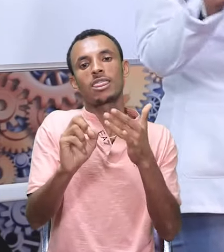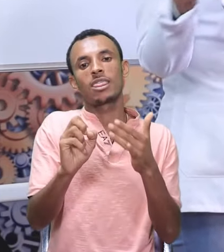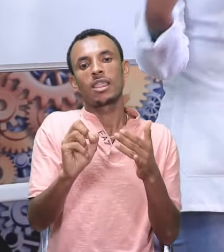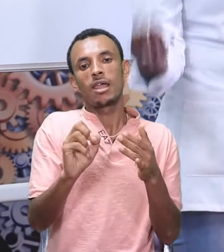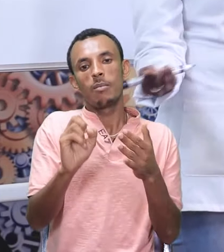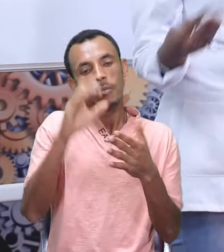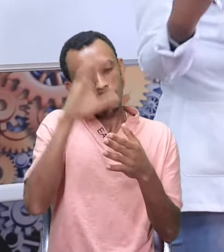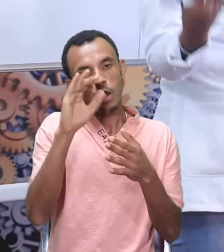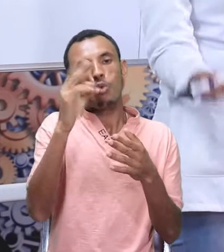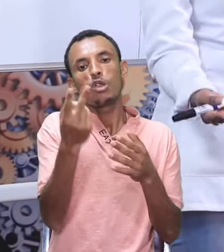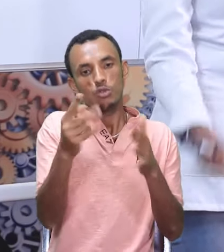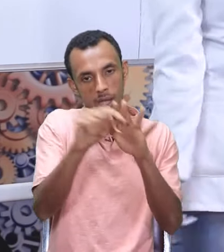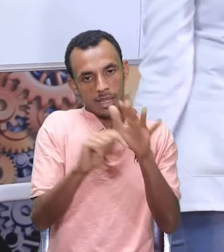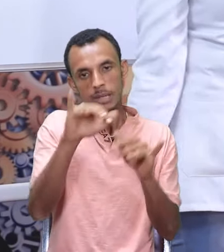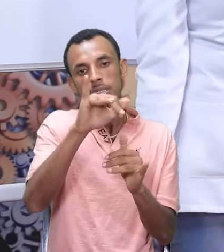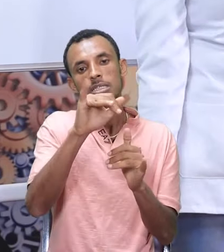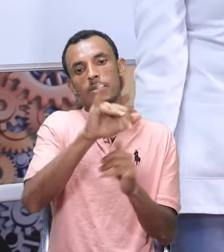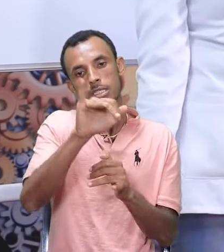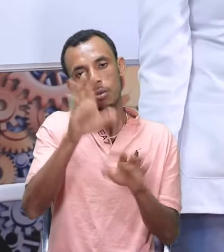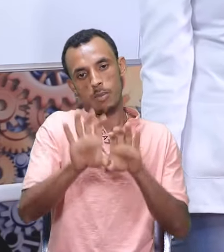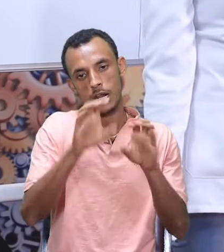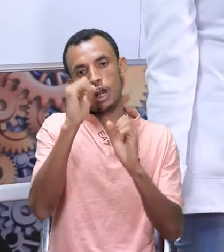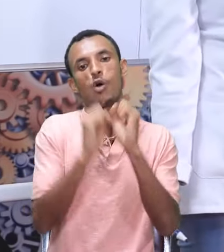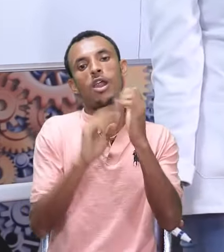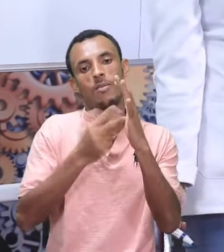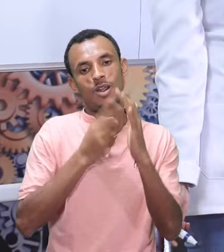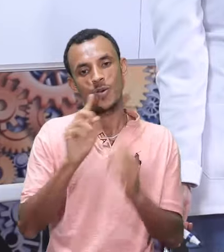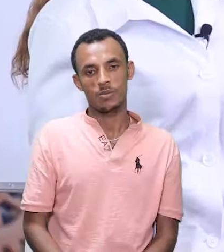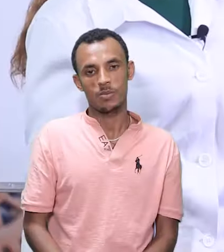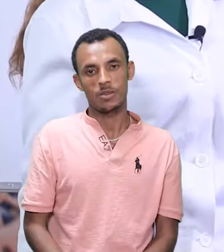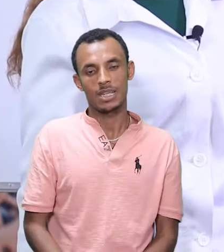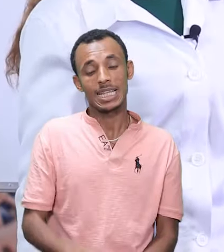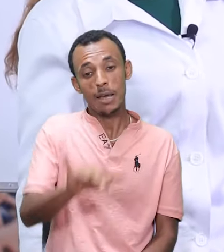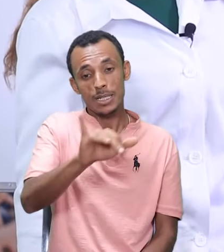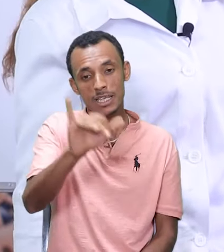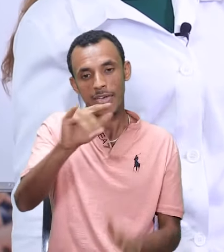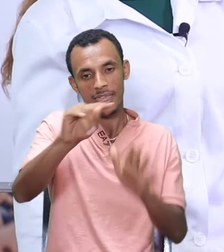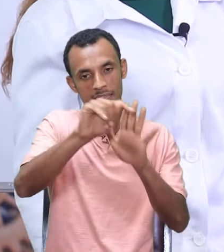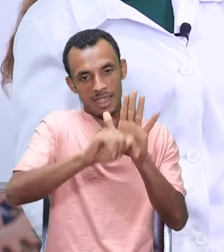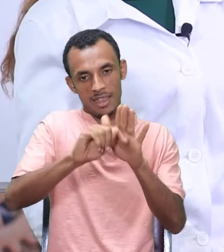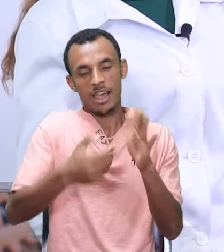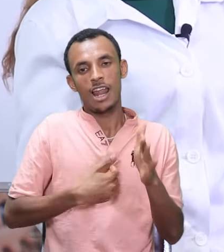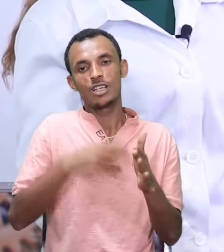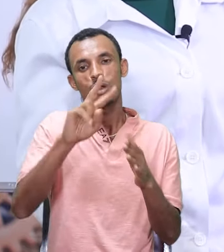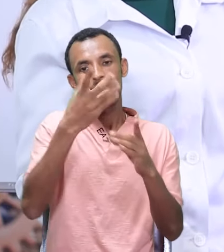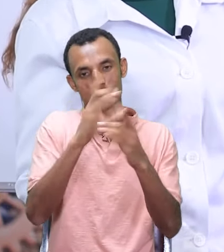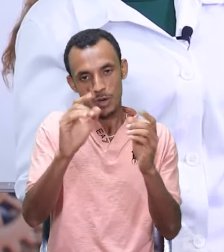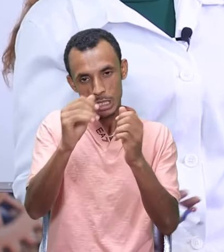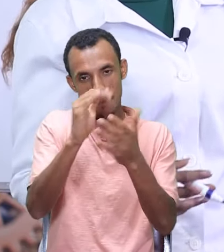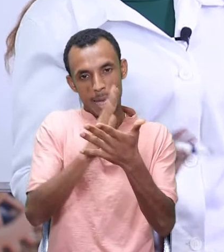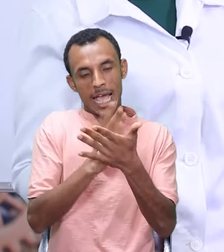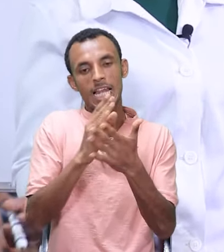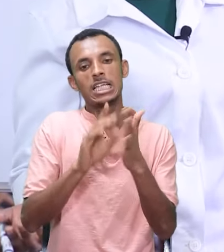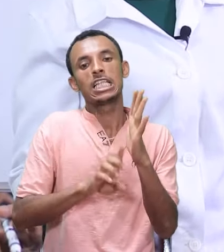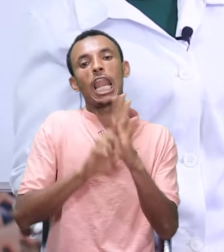ሁለቱን ታህት ተመሳሳይ በማድረግ እናወዳድራለን ማለት ነው። ተመሳሳይ ታህት ካላቸው ሁለት ክፍልፋዮች መካከል ትልቅ